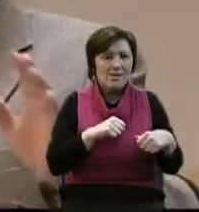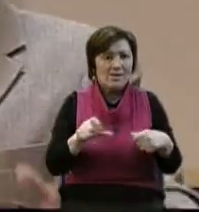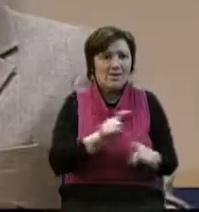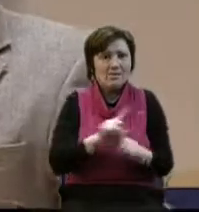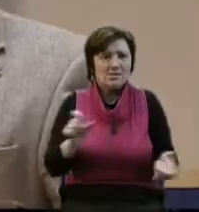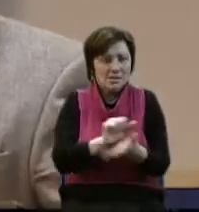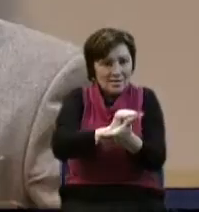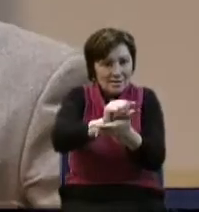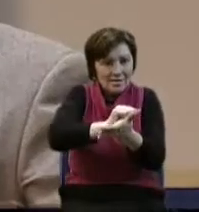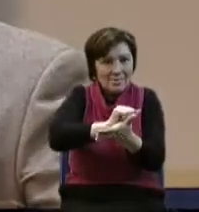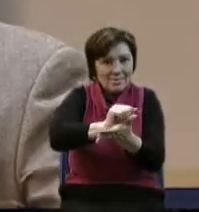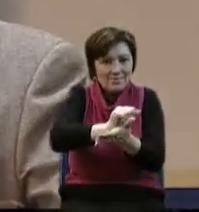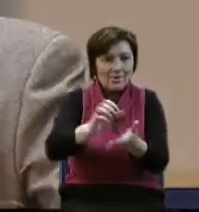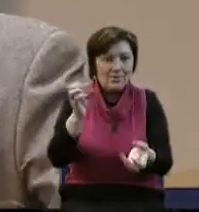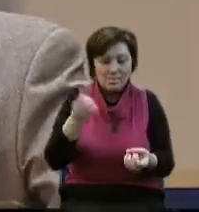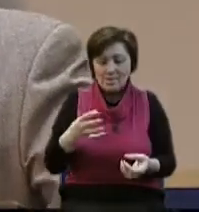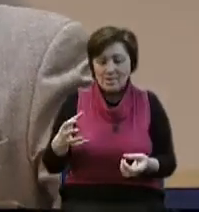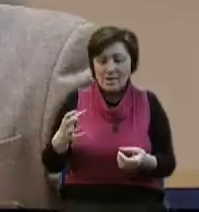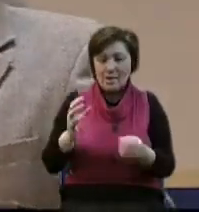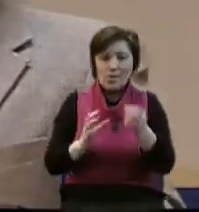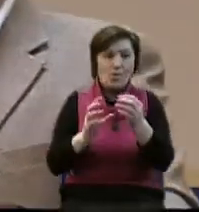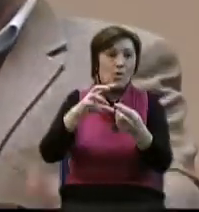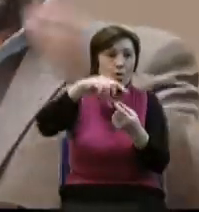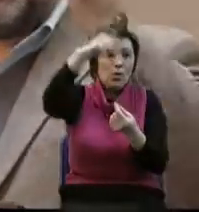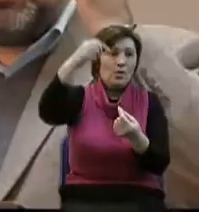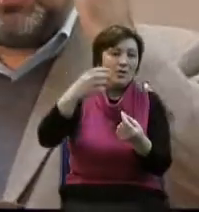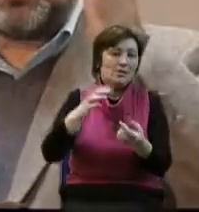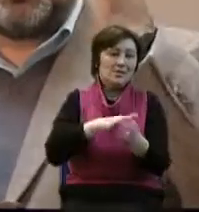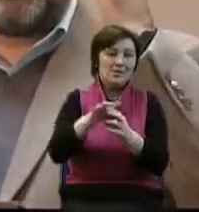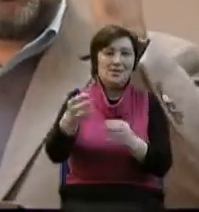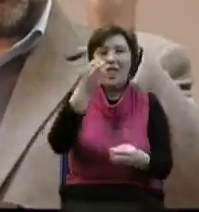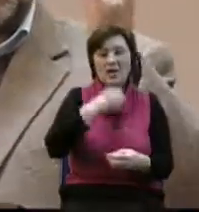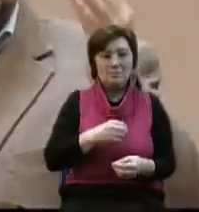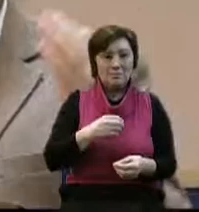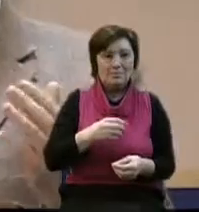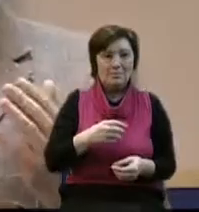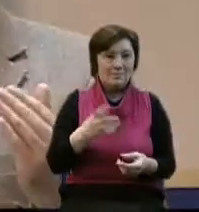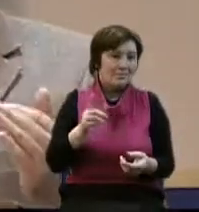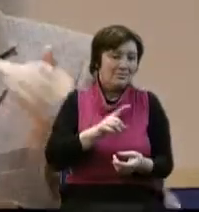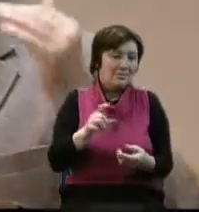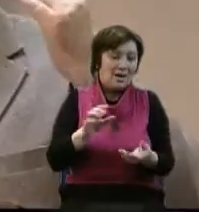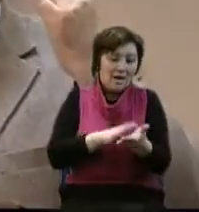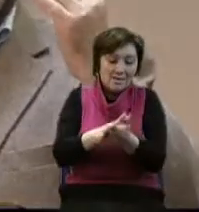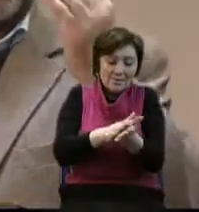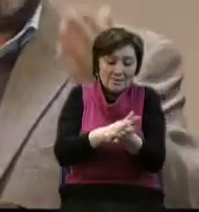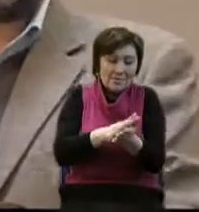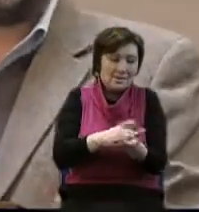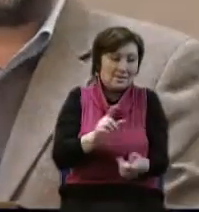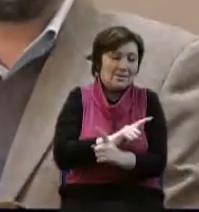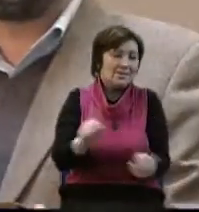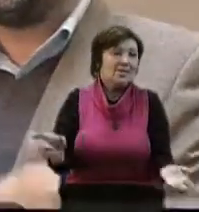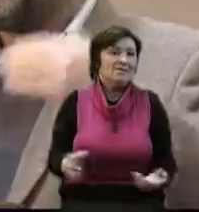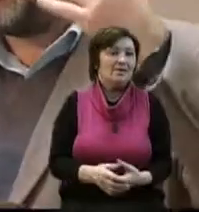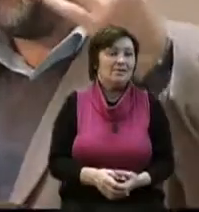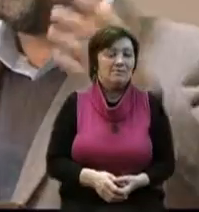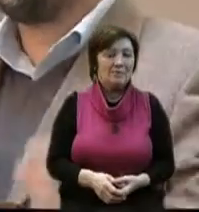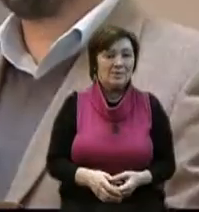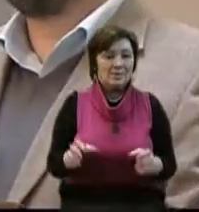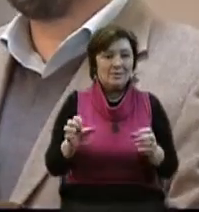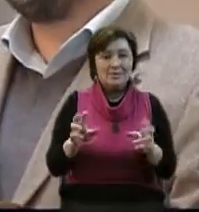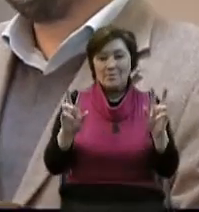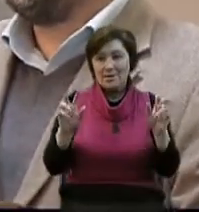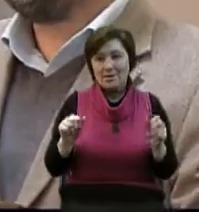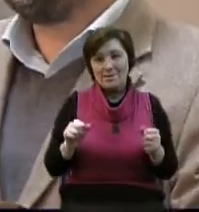И по сути мы видим, что с точки зрения книжников и фарисеев, их закона, их